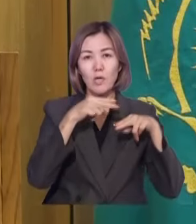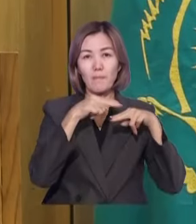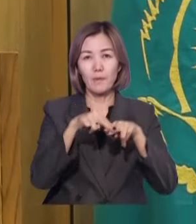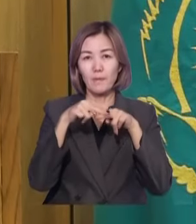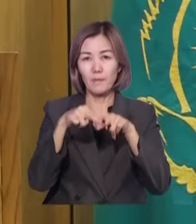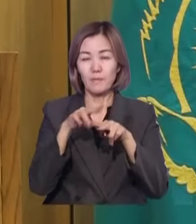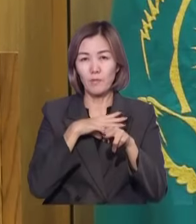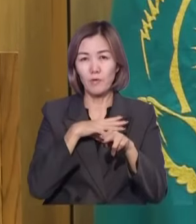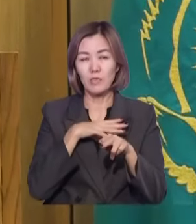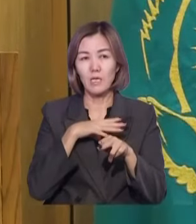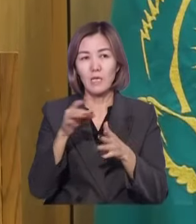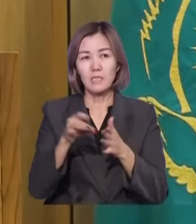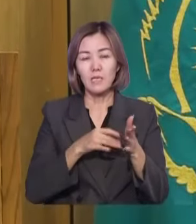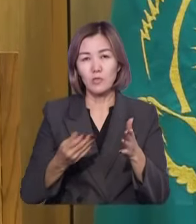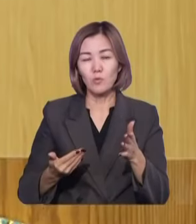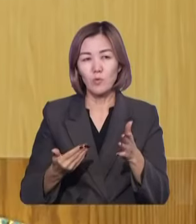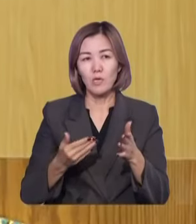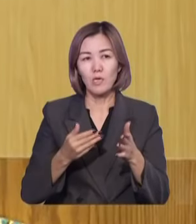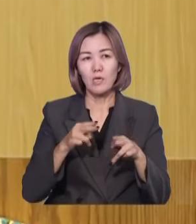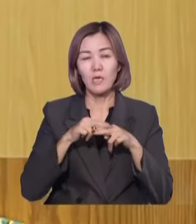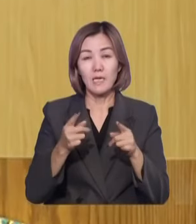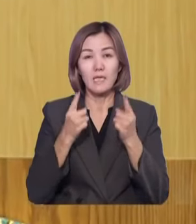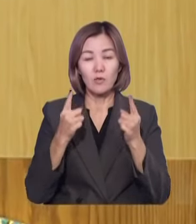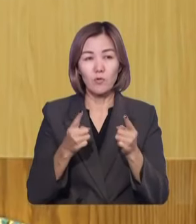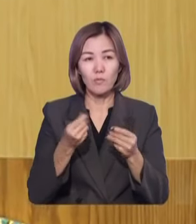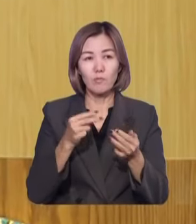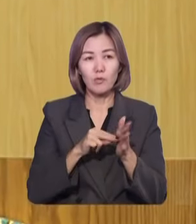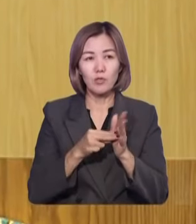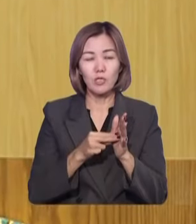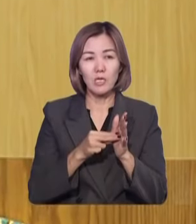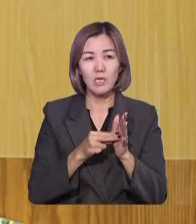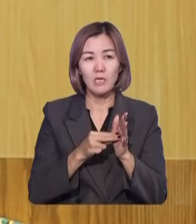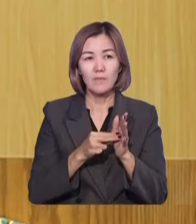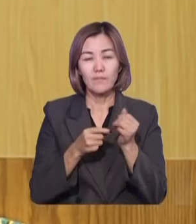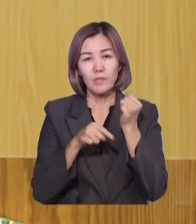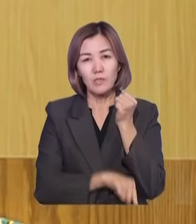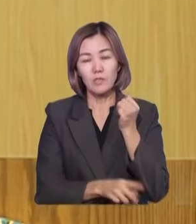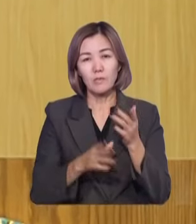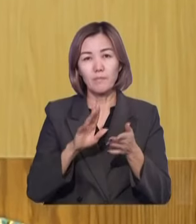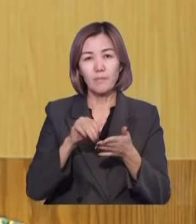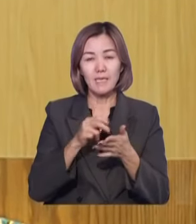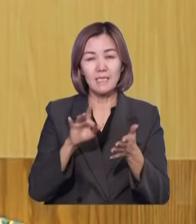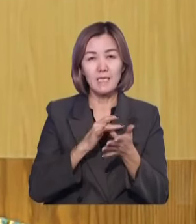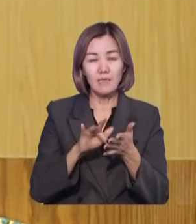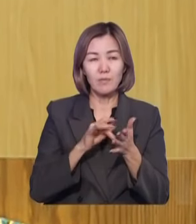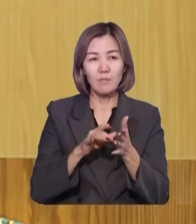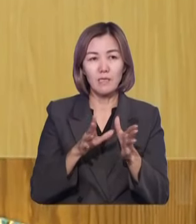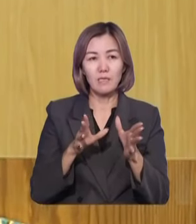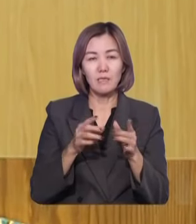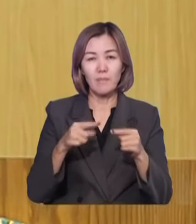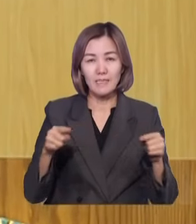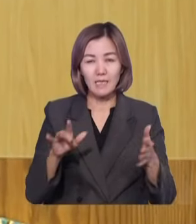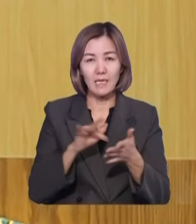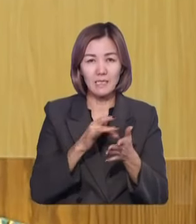сайын қолма-қол ақша аударып отырғаны, ірі көлемде бюджеттік қаражатты қол салған бас есепші мен қатардағы есепшілерге